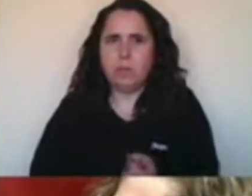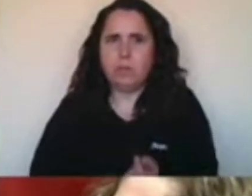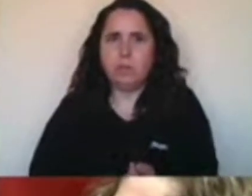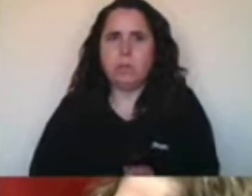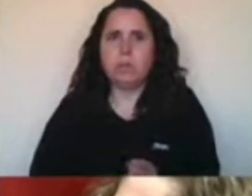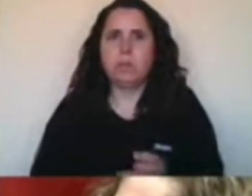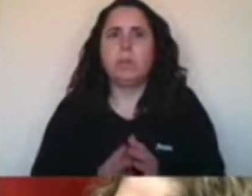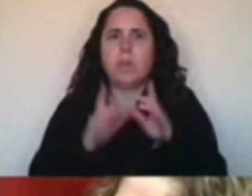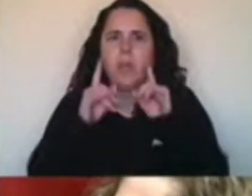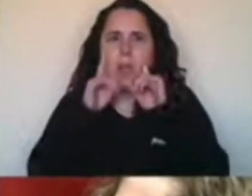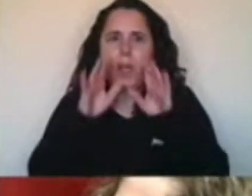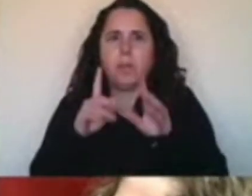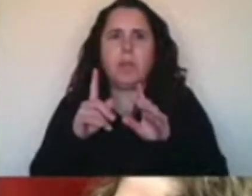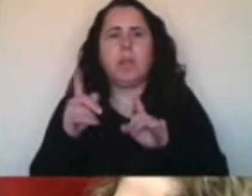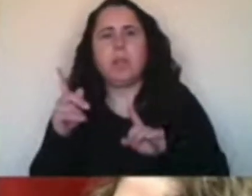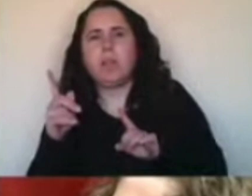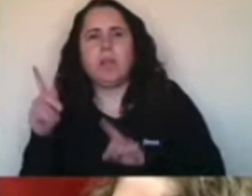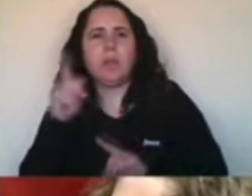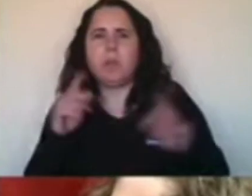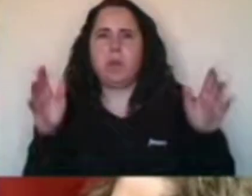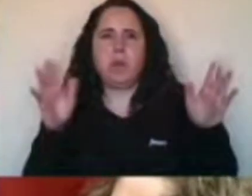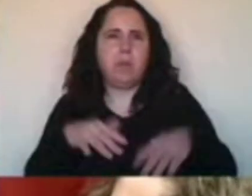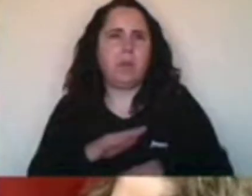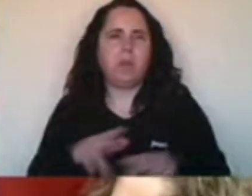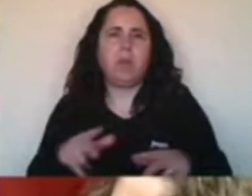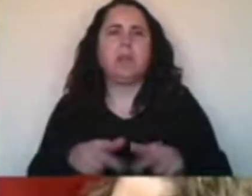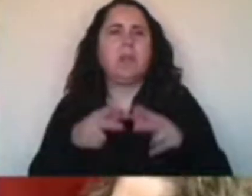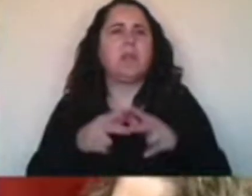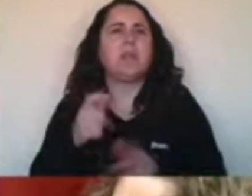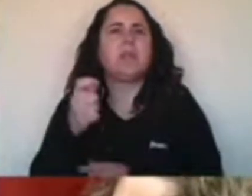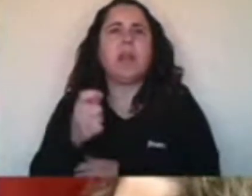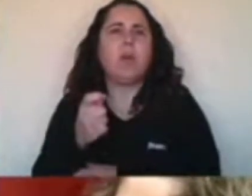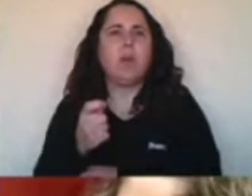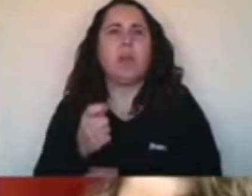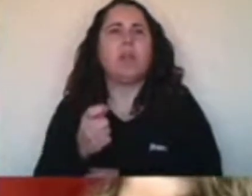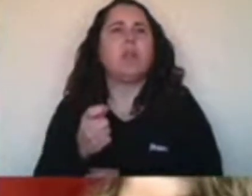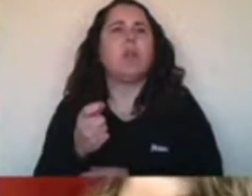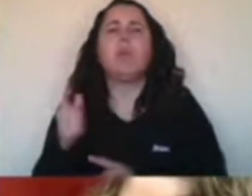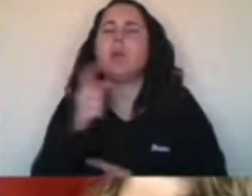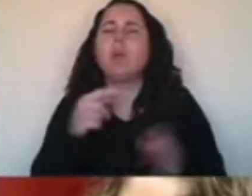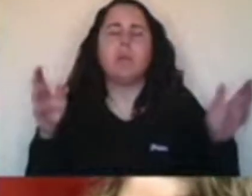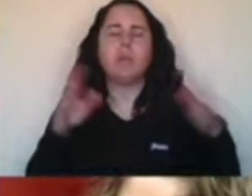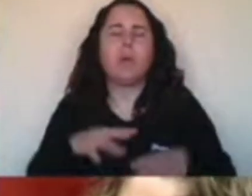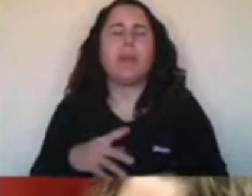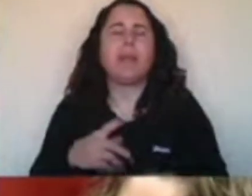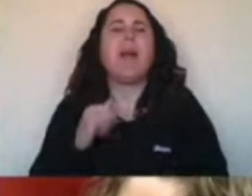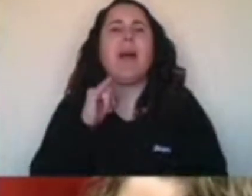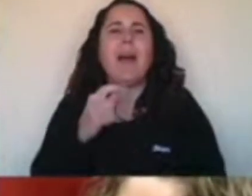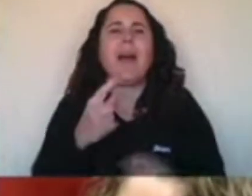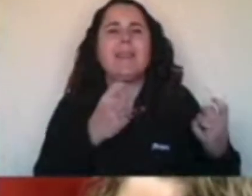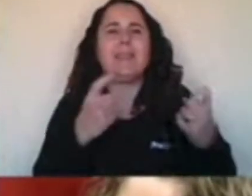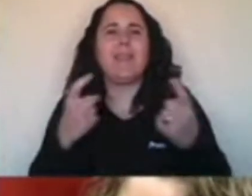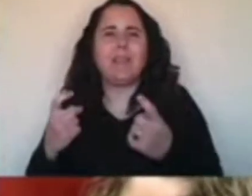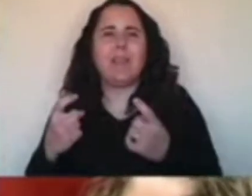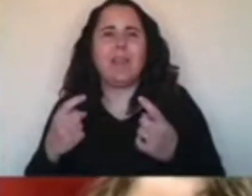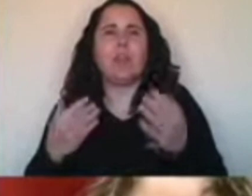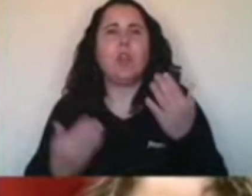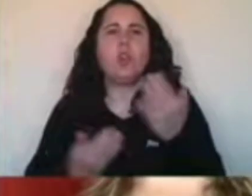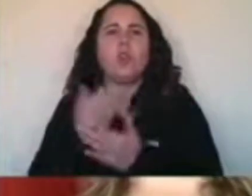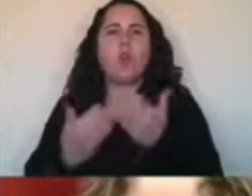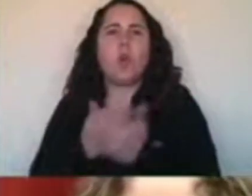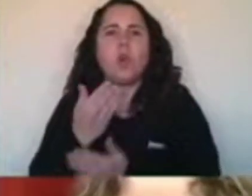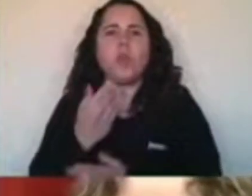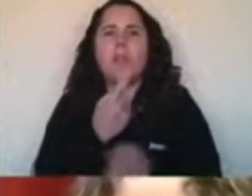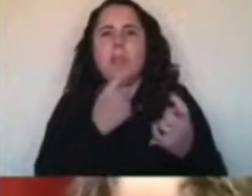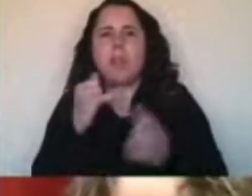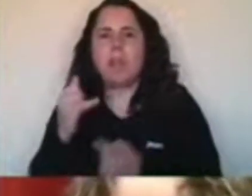A veure, les filades no tenen problemes, senyor. L'Associació de Sant Jordi no té problemes, té necessitats. I cada dia més. I té més necessitats cada dia. Perquè té un museu que